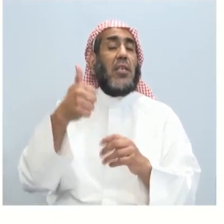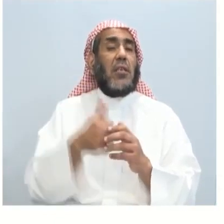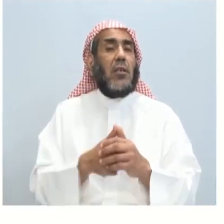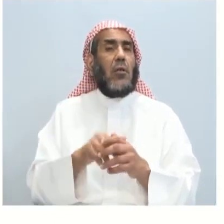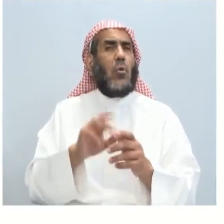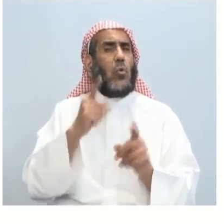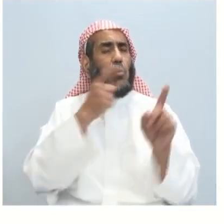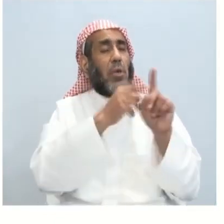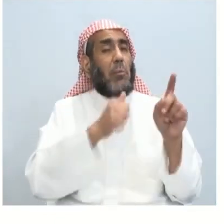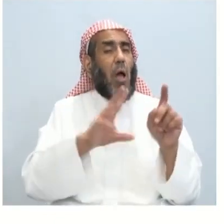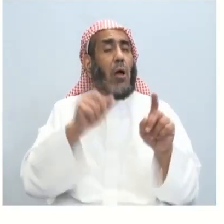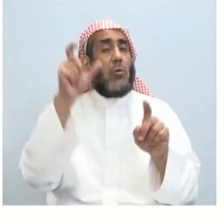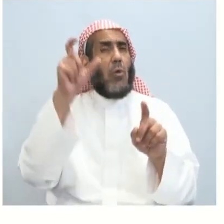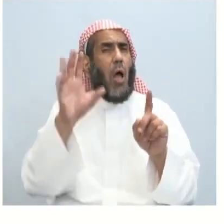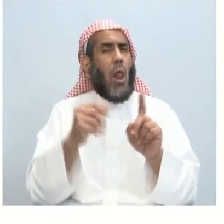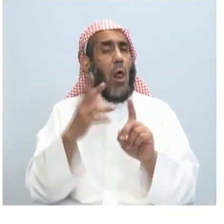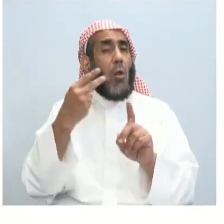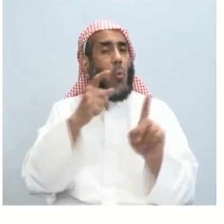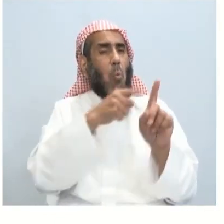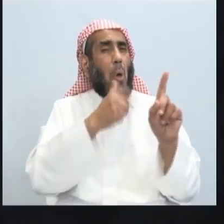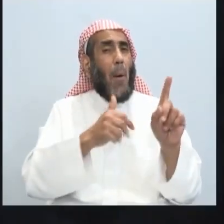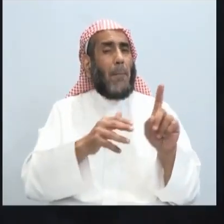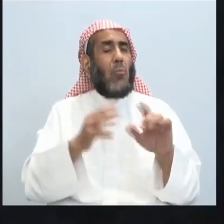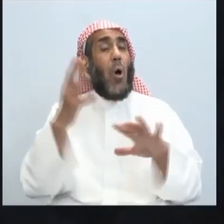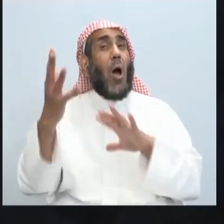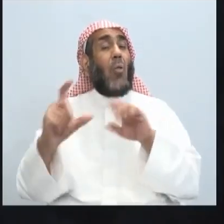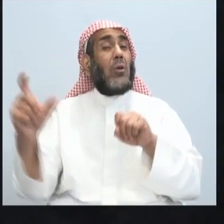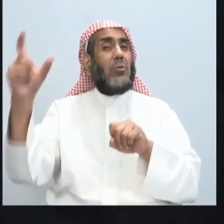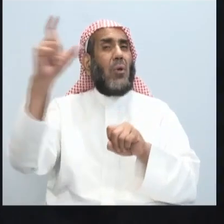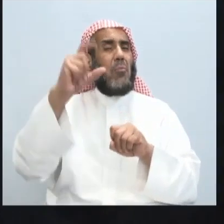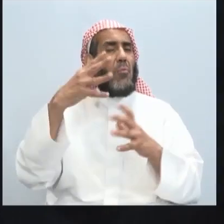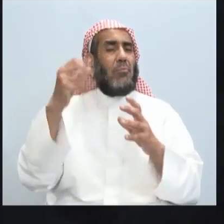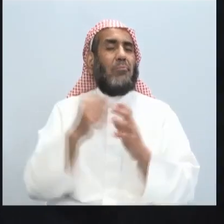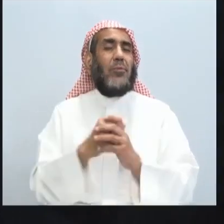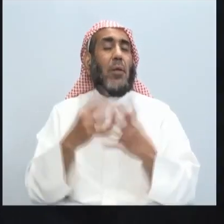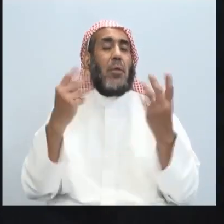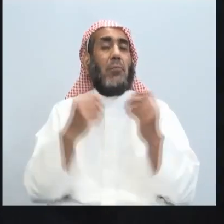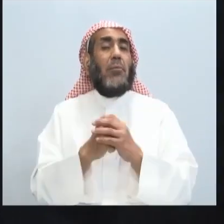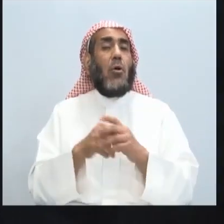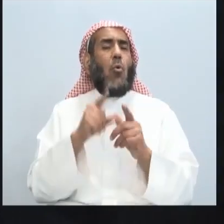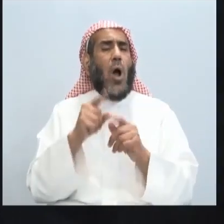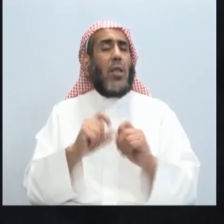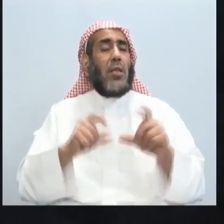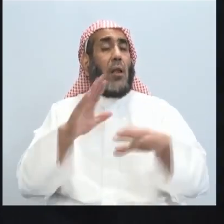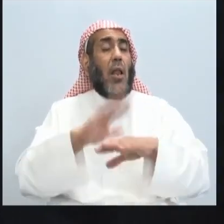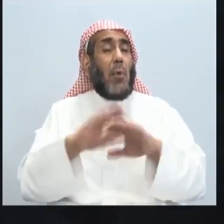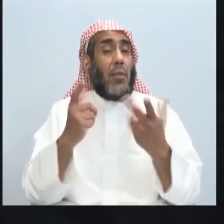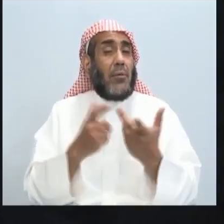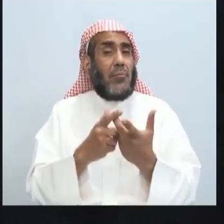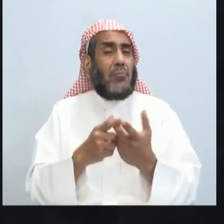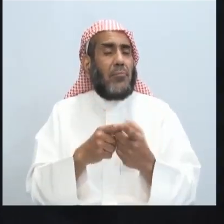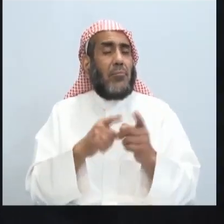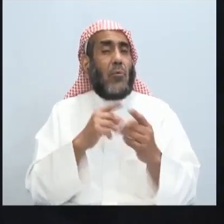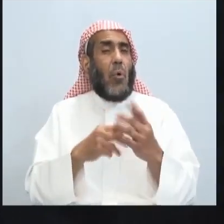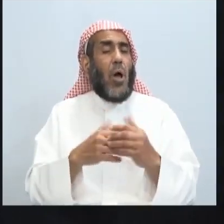اعتبر جابر احد اعلام الحضاره الاسلاميه اعتبر جابر احد اعلام الحضاره الاسلاميه وهذا دال على ماذا هذا